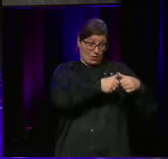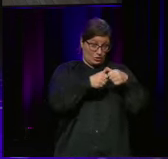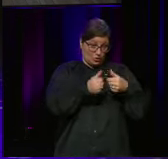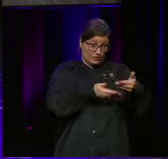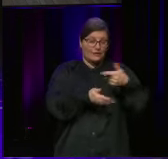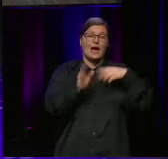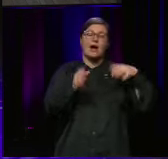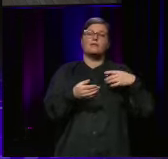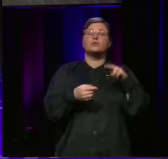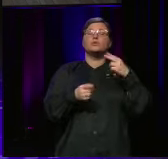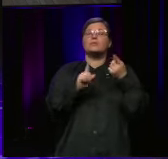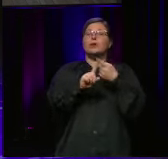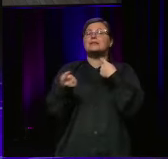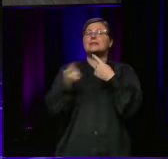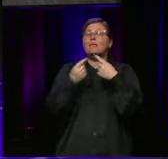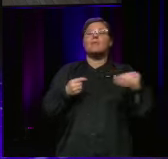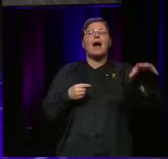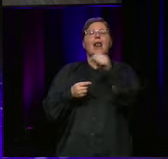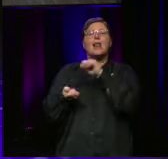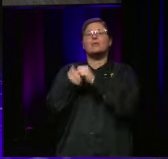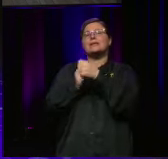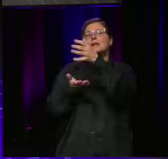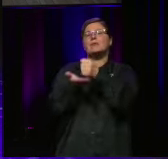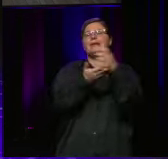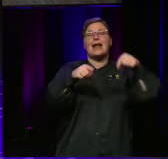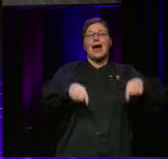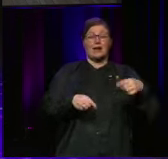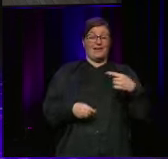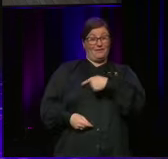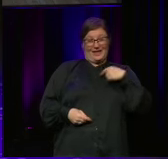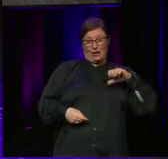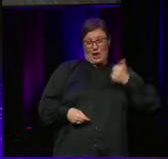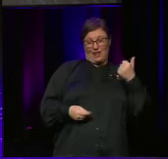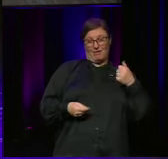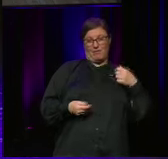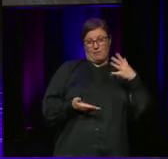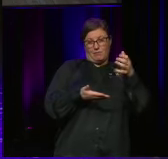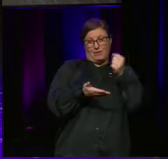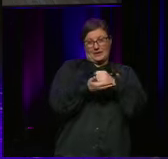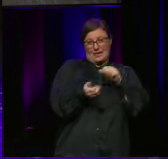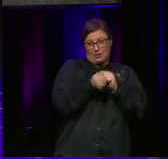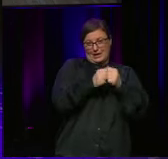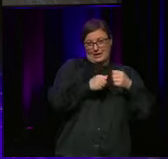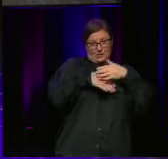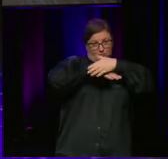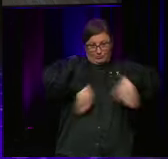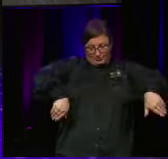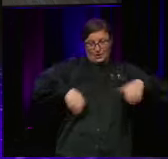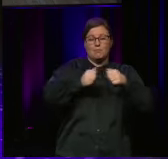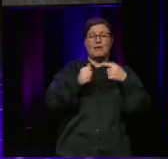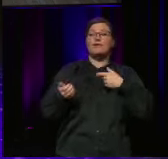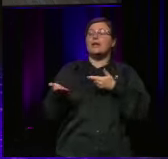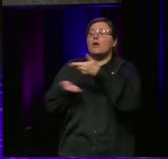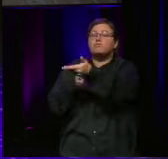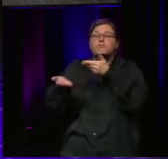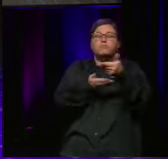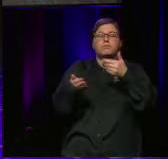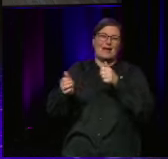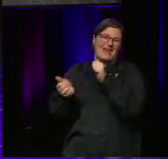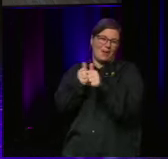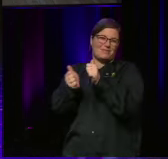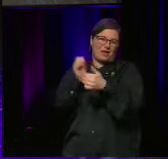svenska politiska partierna. Eftersom vi själva då är partipolitiskt obundna. Men att föra samtal med representanter för partierna